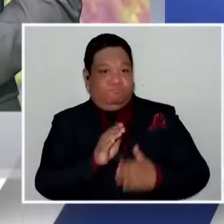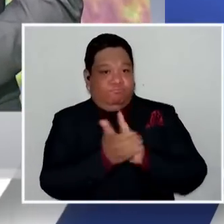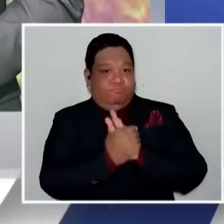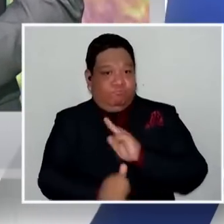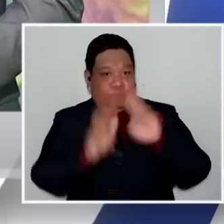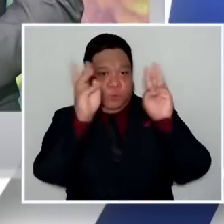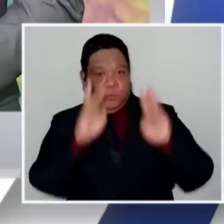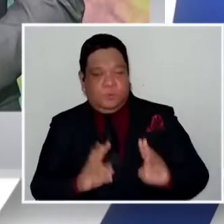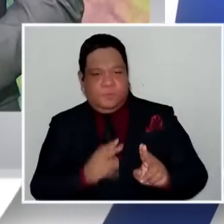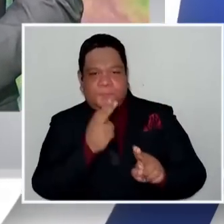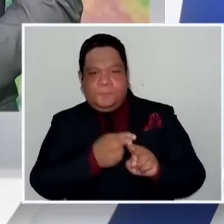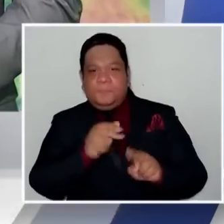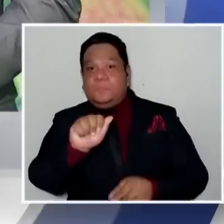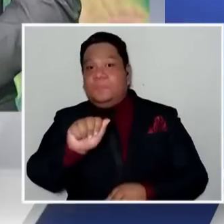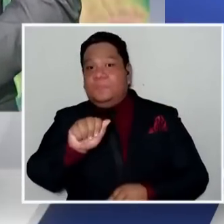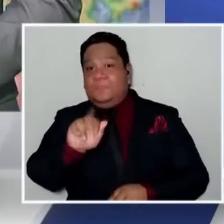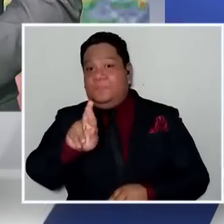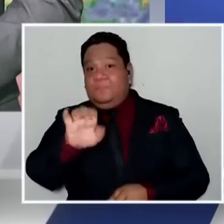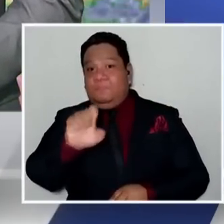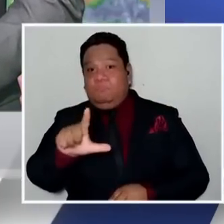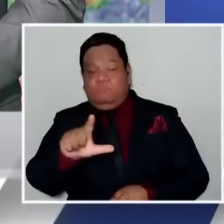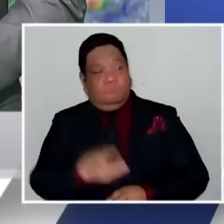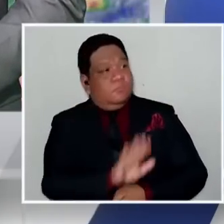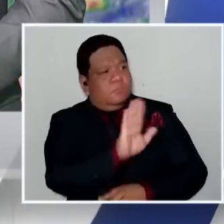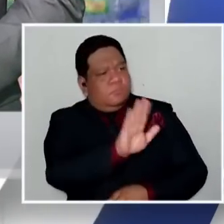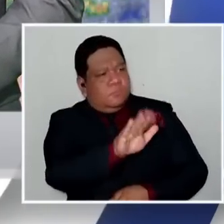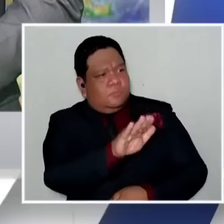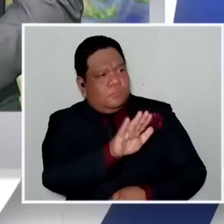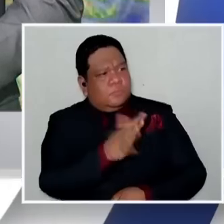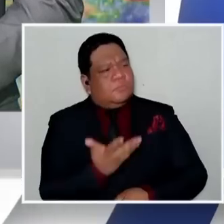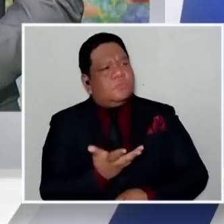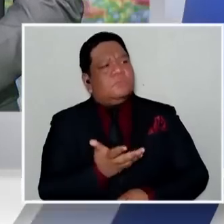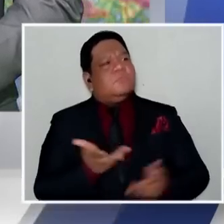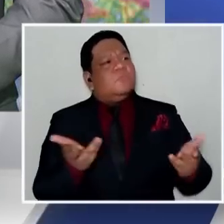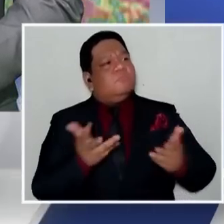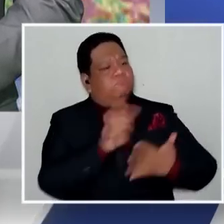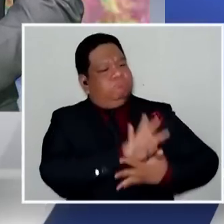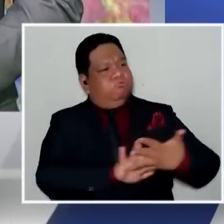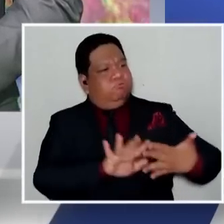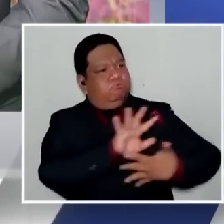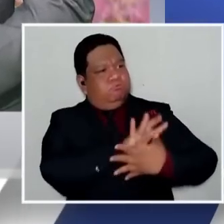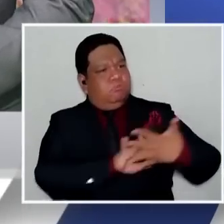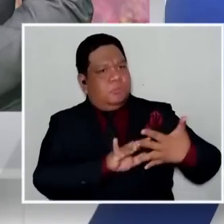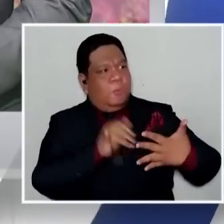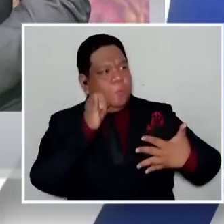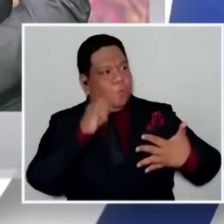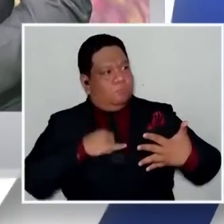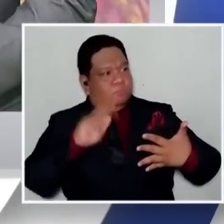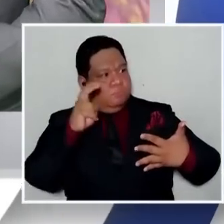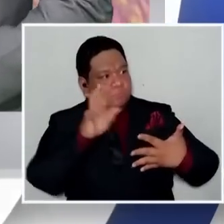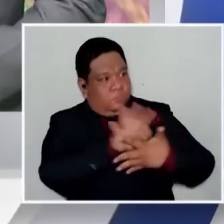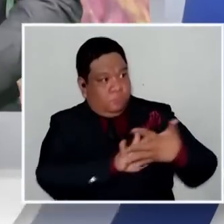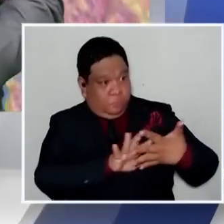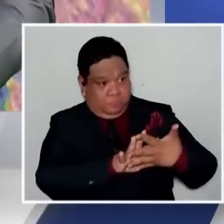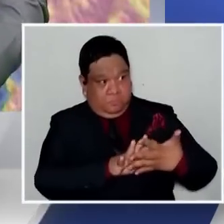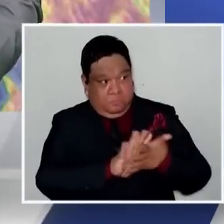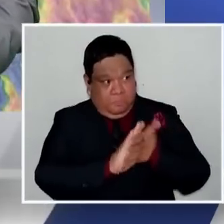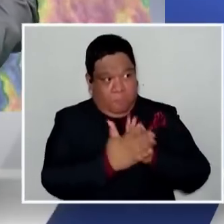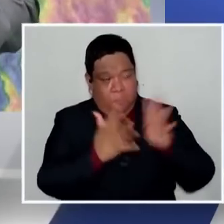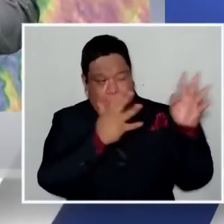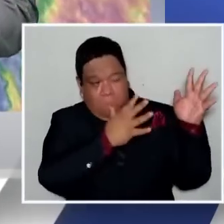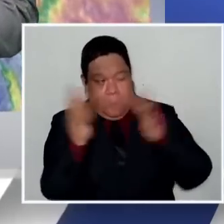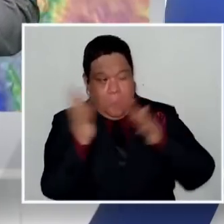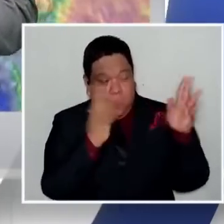Rojas. Ariel, nasa na yung low pressure area na pinag-usapan natin kahapon? Magiging bagyo na ba ito? At ano